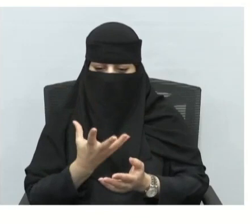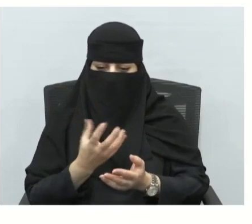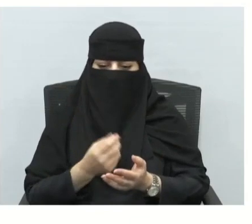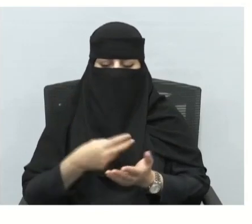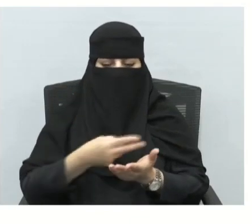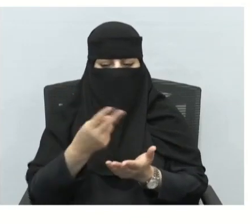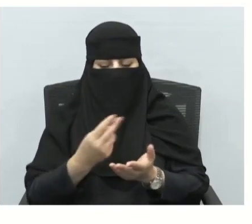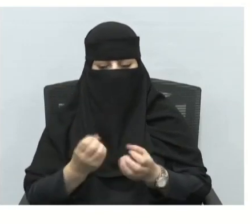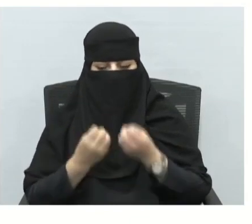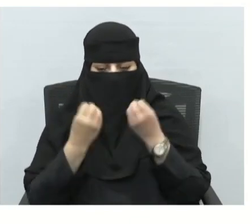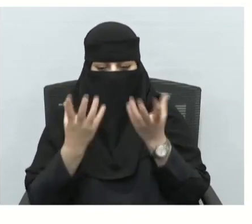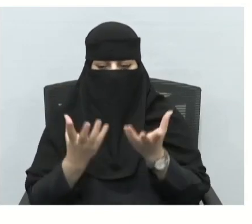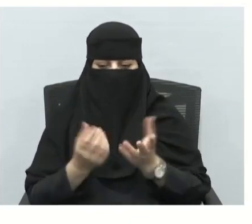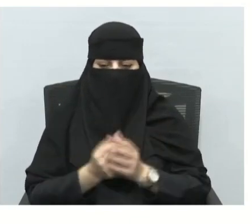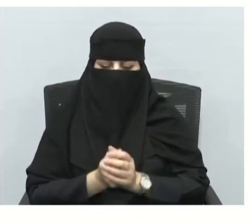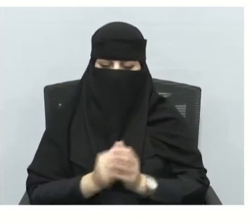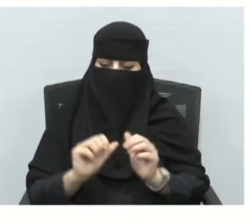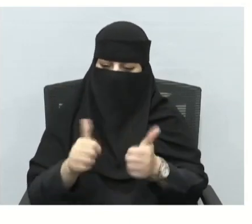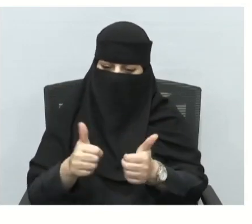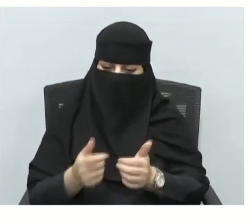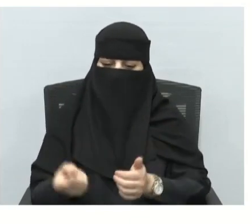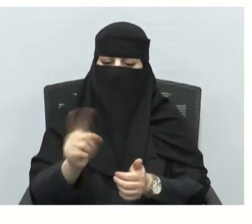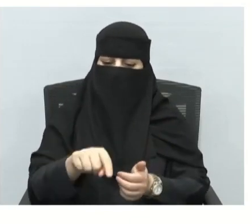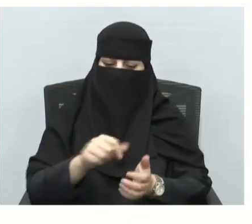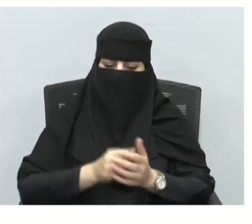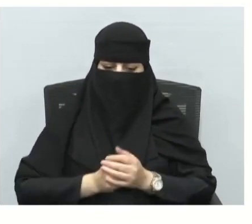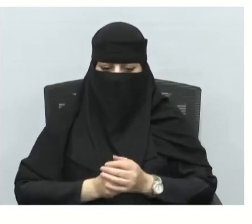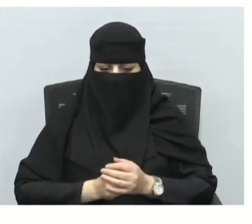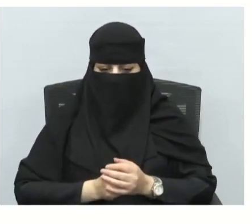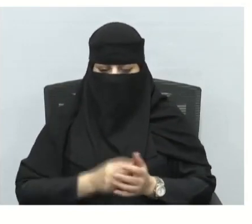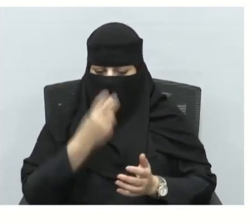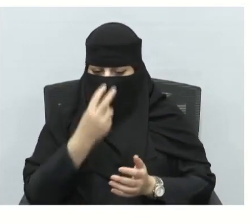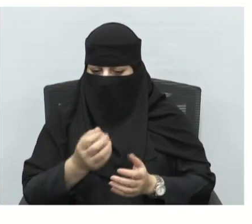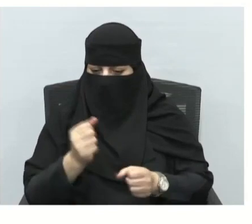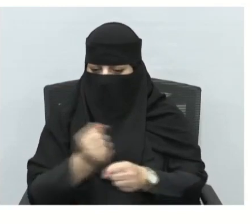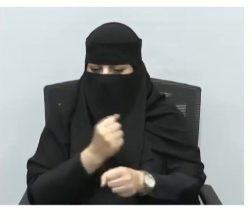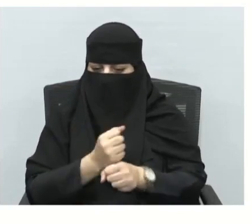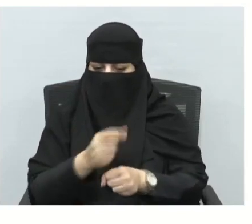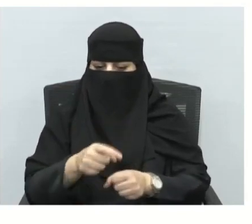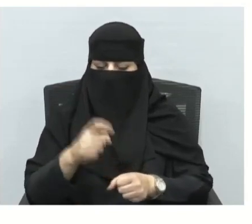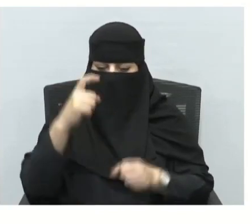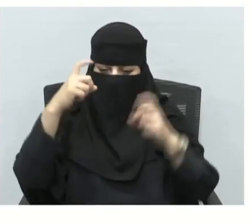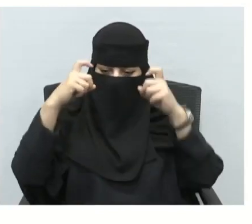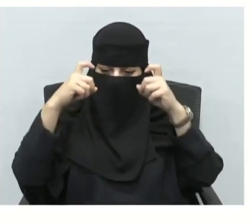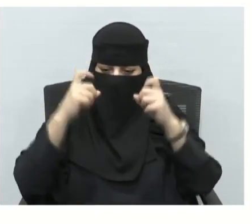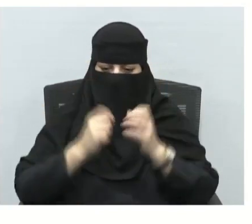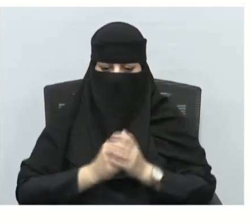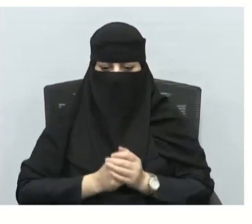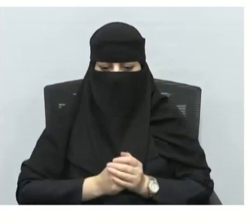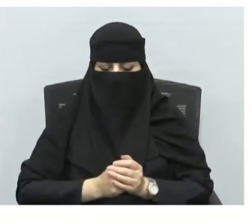بشكل رائع ايضا ماذا فعلت نورا في هذه الصوره